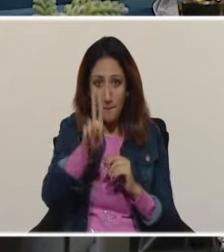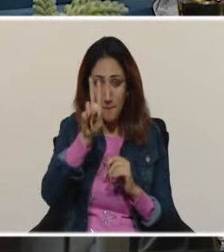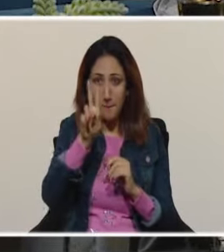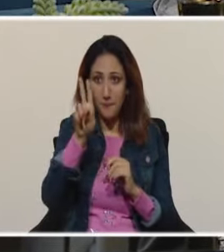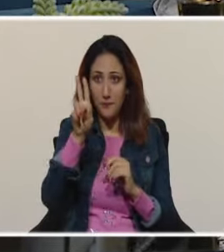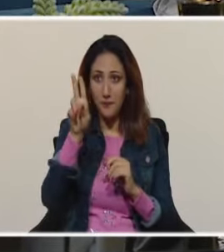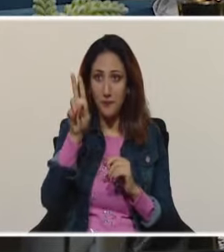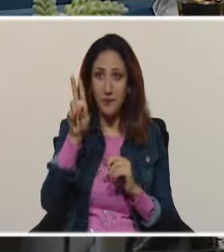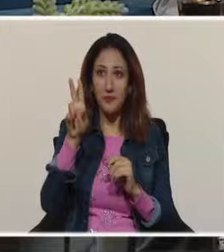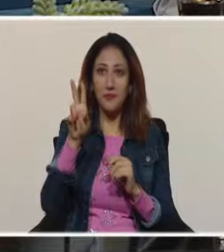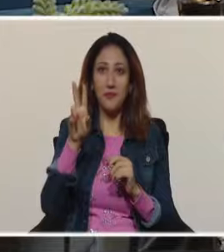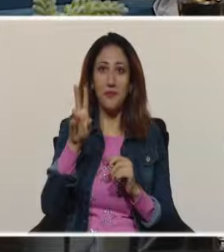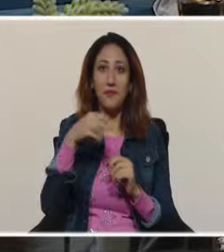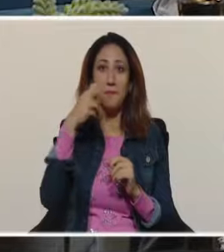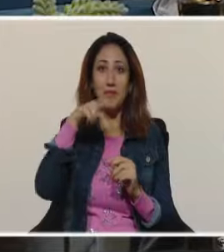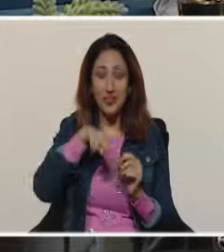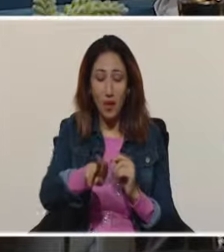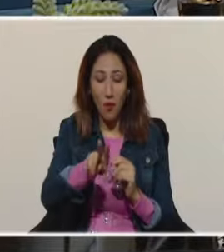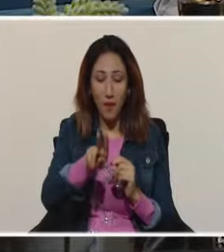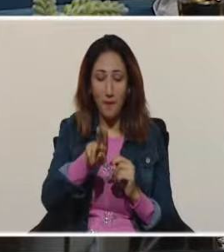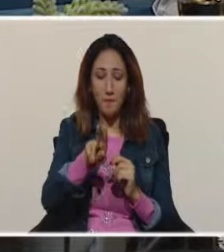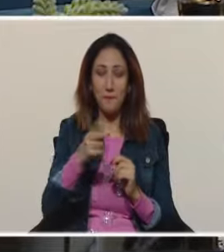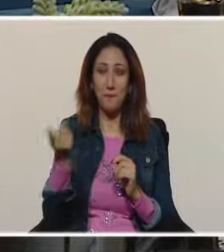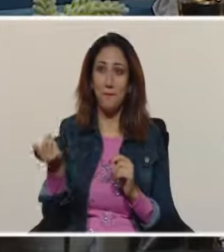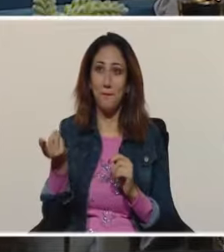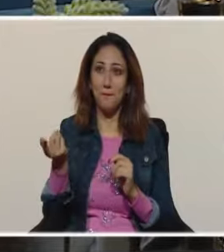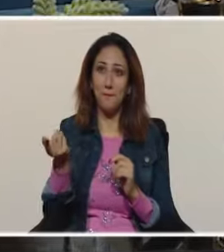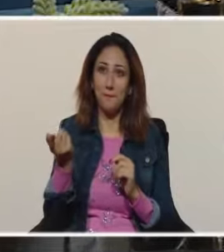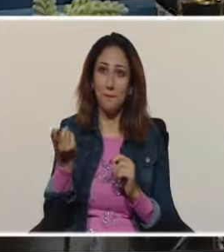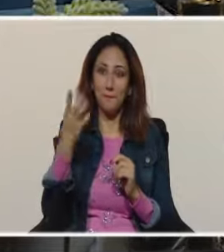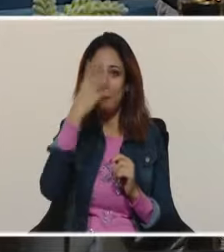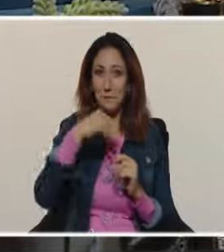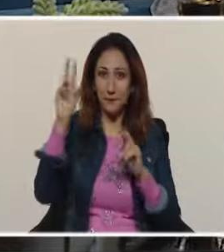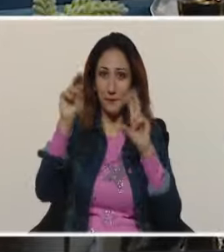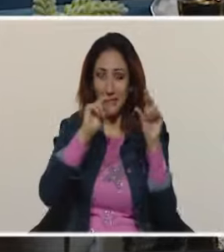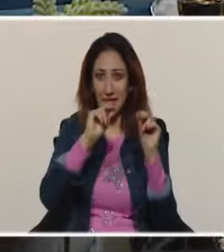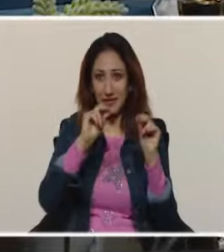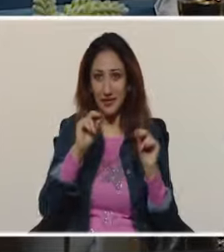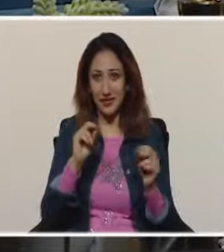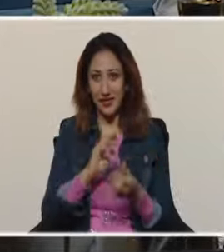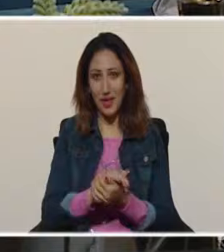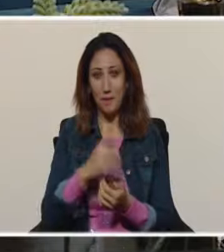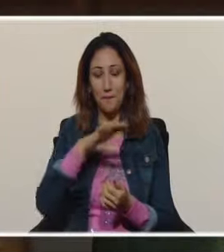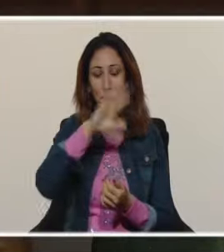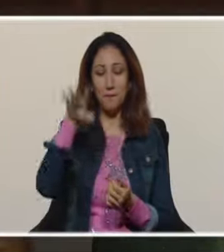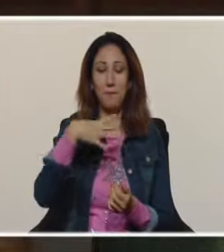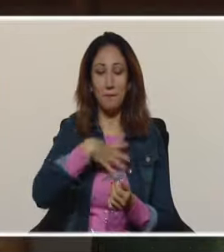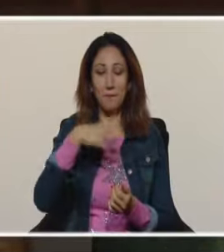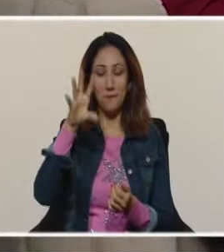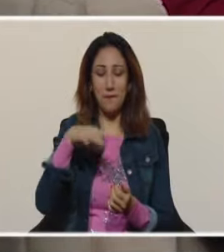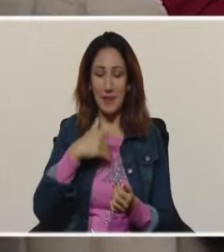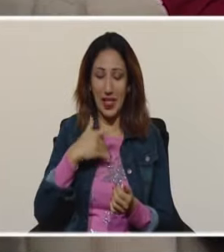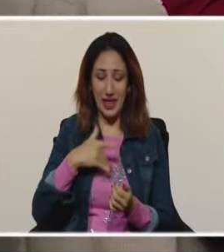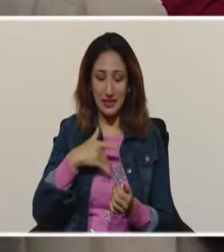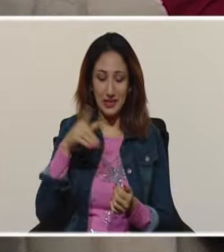كلها بقت عباره عن التوائم وانتوا في موايد واحده على موايدتين والدنيا اتقلبت كلها على الحوار بقت قلبت. انتوا بتحسوا ببعض قوي